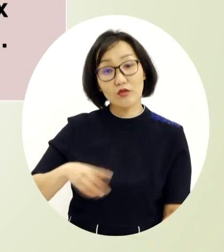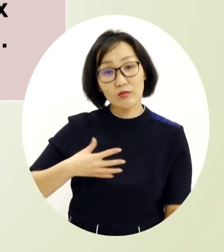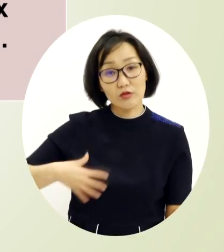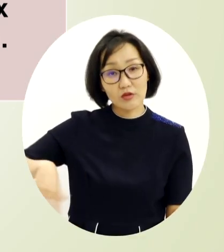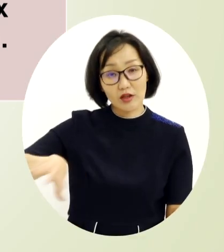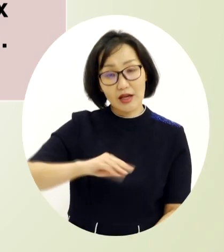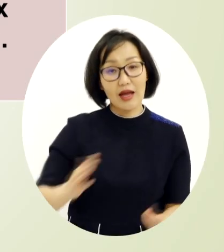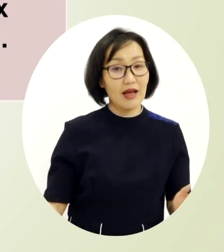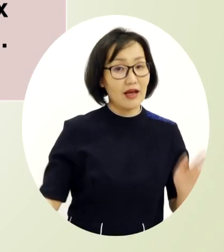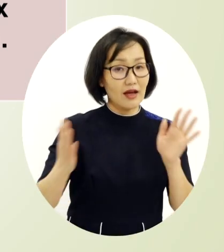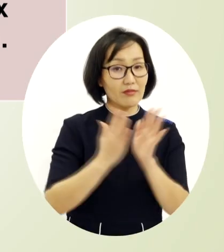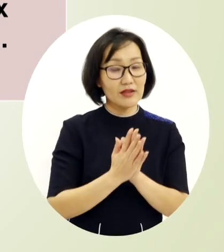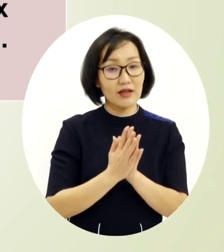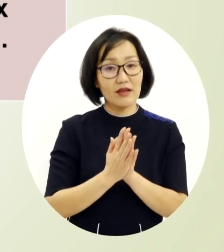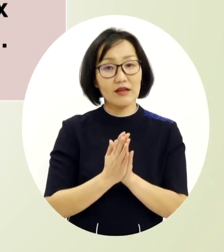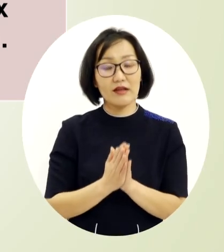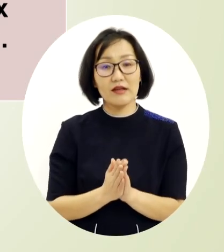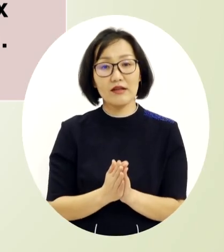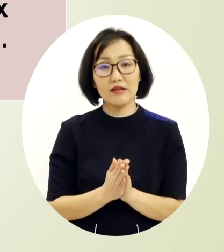Одоо бүгдээрээ хамтдаа